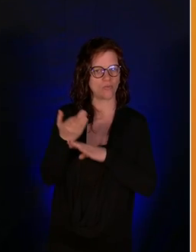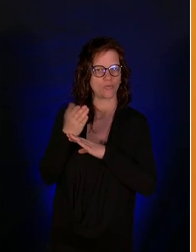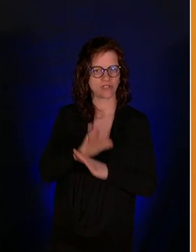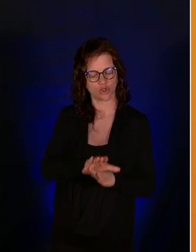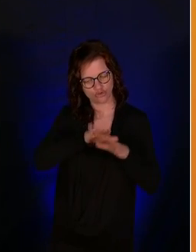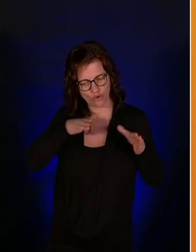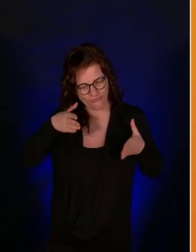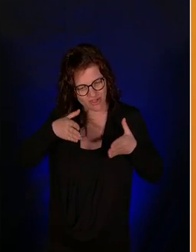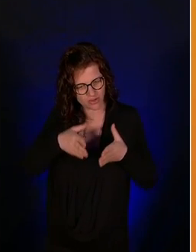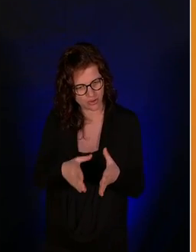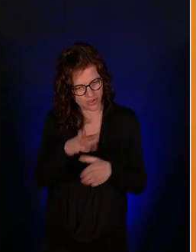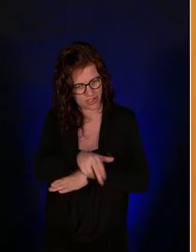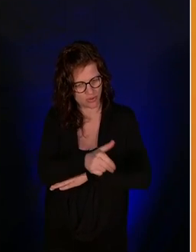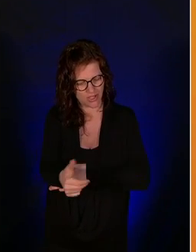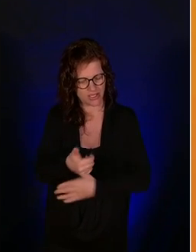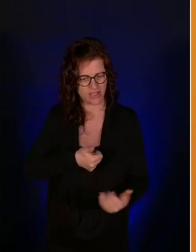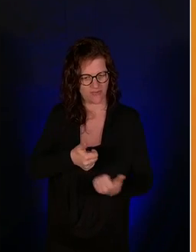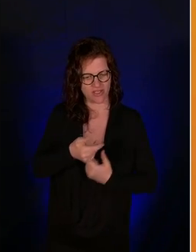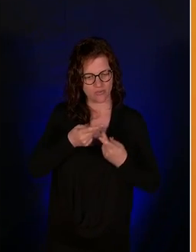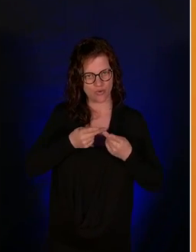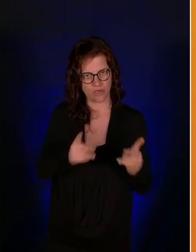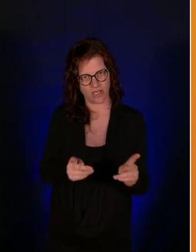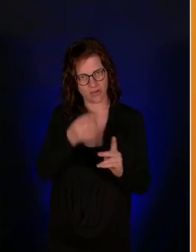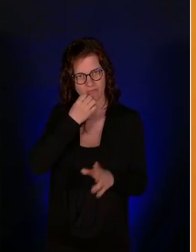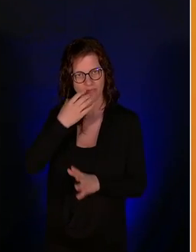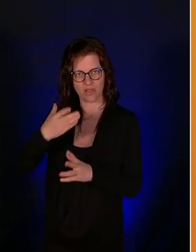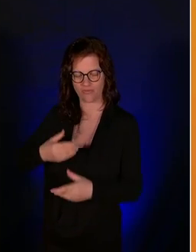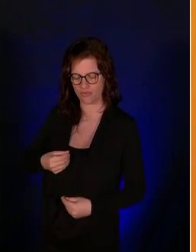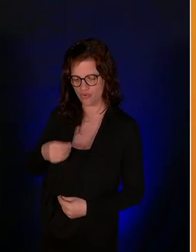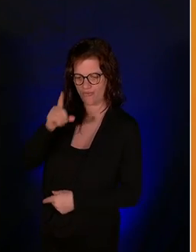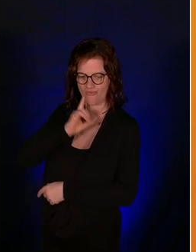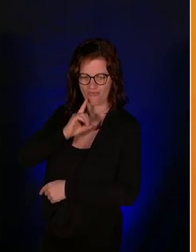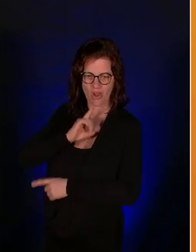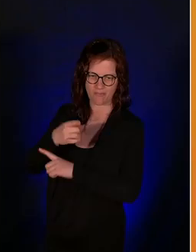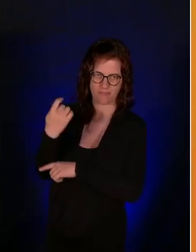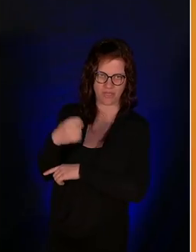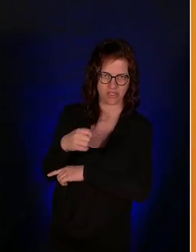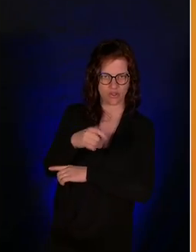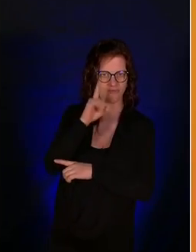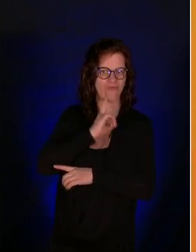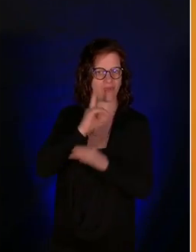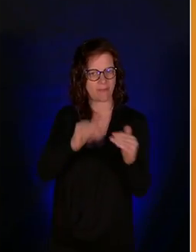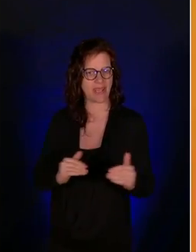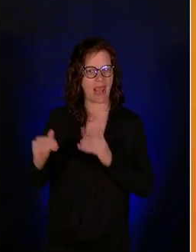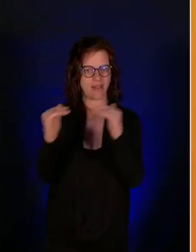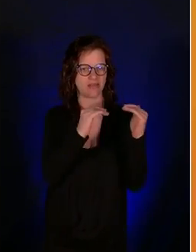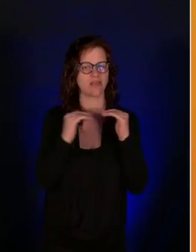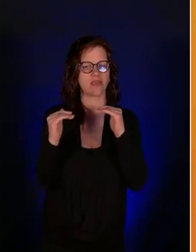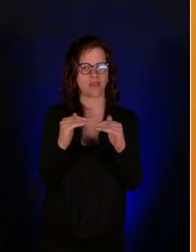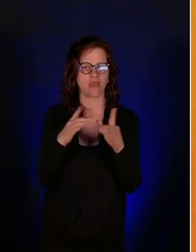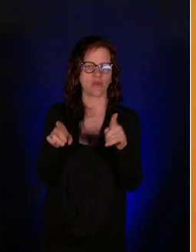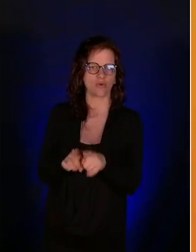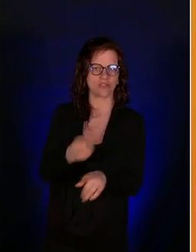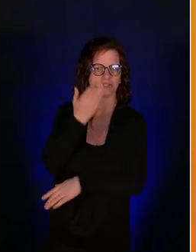Convergence nationale des services publics. Bienvenue à Anna Azaria, présidente de Femmes Égalité. À Jacques